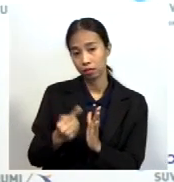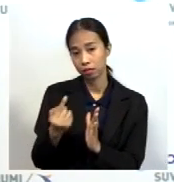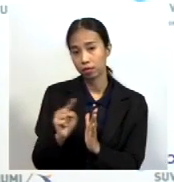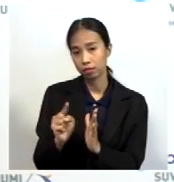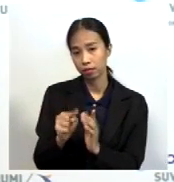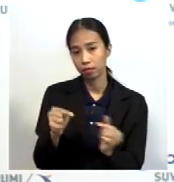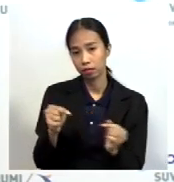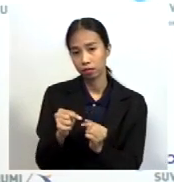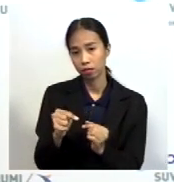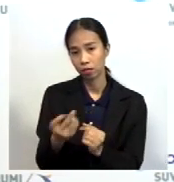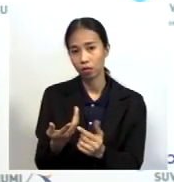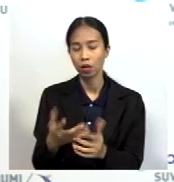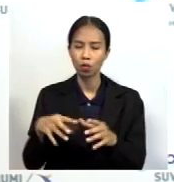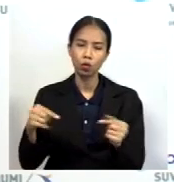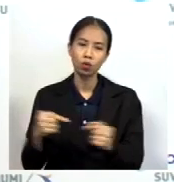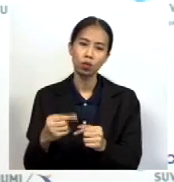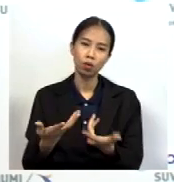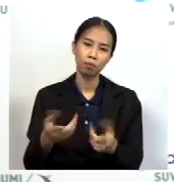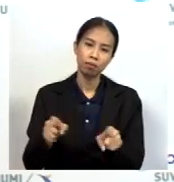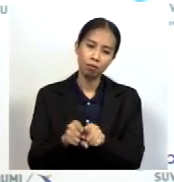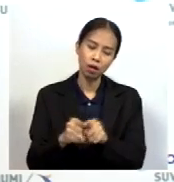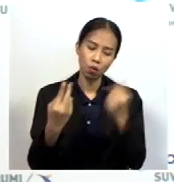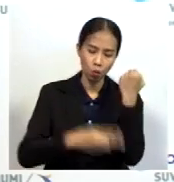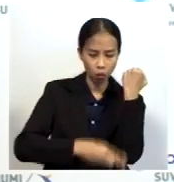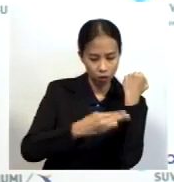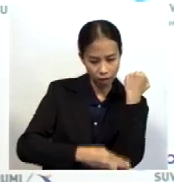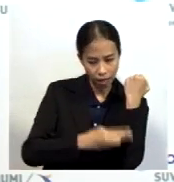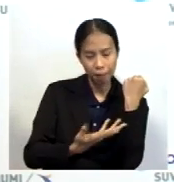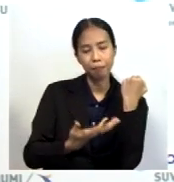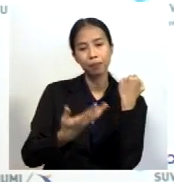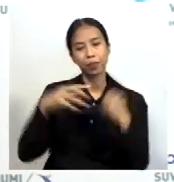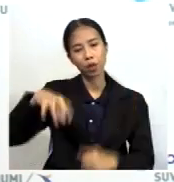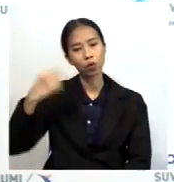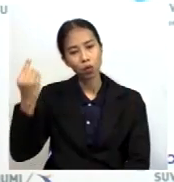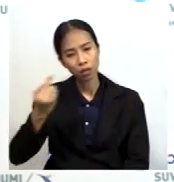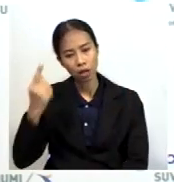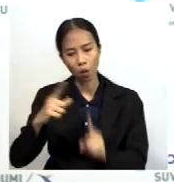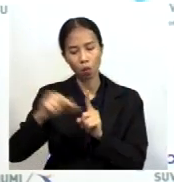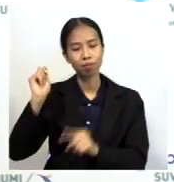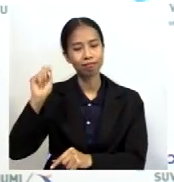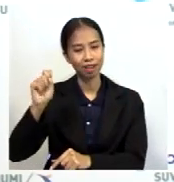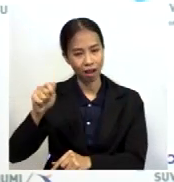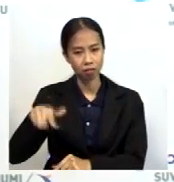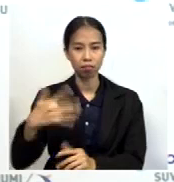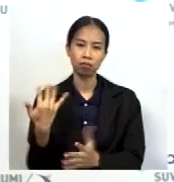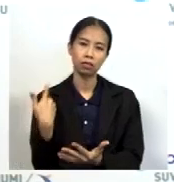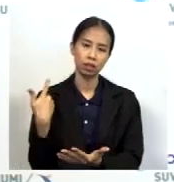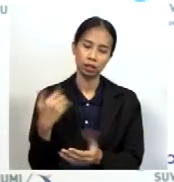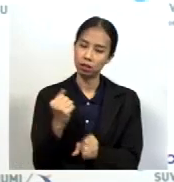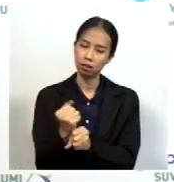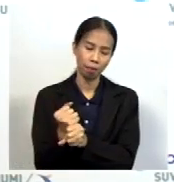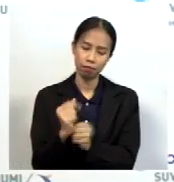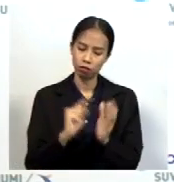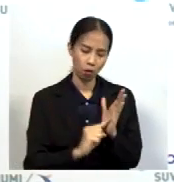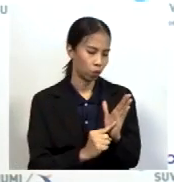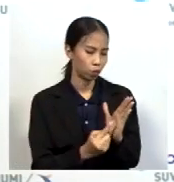ของผู้ประกอบการธุรกิจท่องเที่ยวผู้ประกอบการโรงแรมหรือไกด์ทั้งหลายนะครับเขาจะยังดำเนินการโครงข่ายตั้งแต่เริ่มต้น